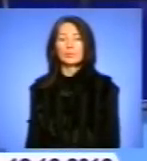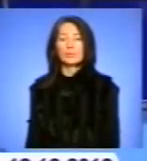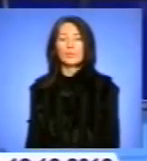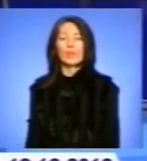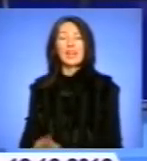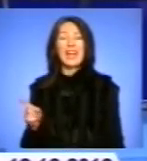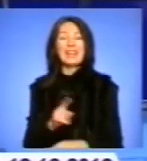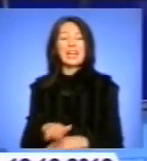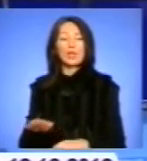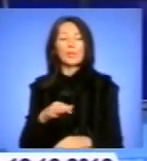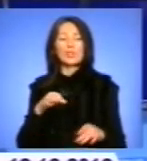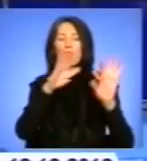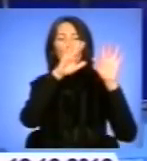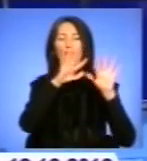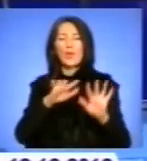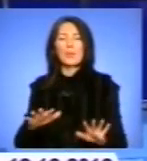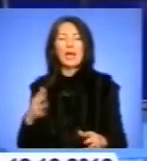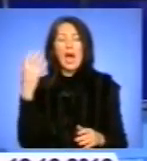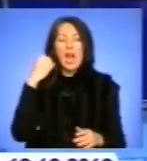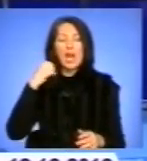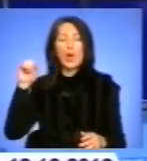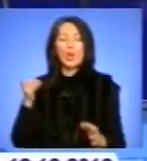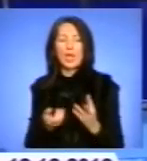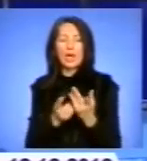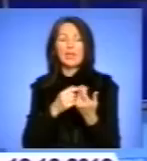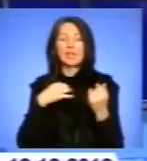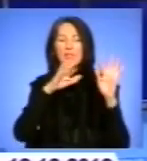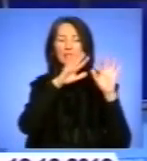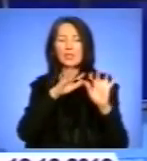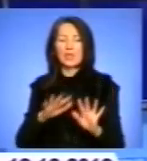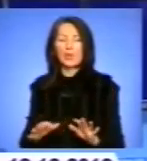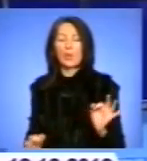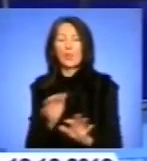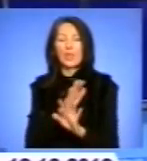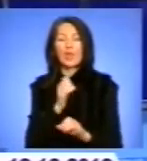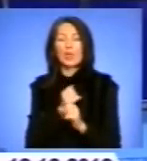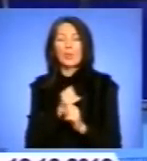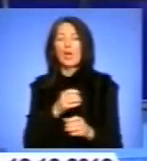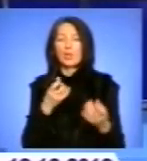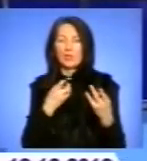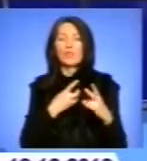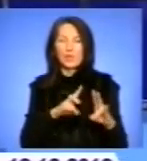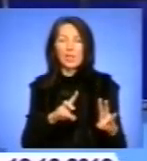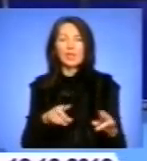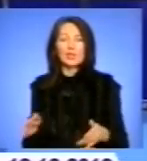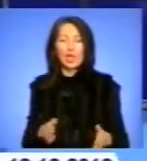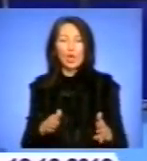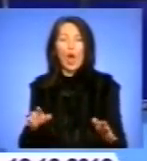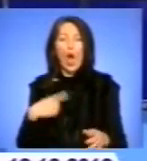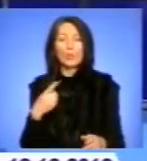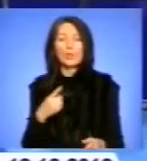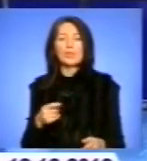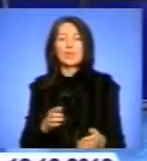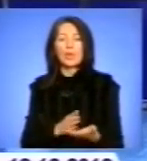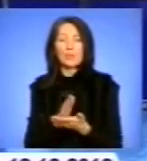На Тернопільщині випала рекордна кількість опадів. Негода наробила шкоди на дорогах краю. Працівники управління МНС в області намагаються оперативно очистити